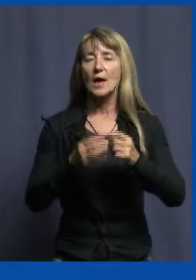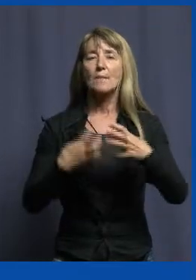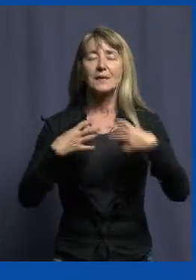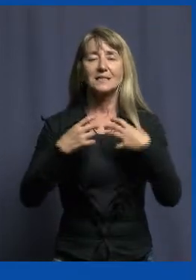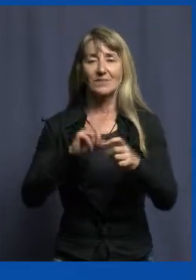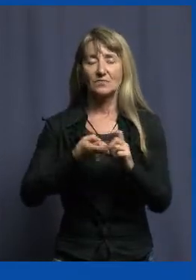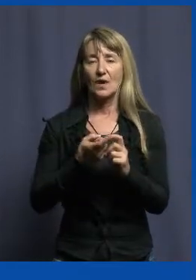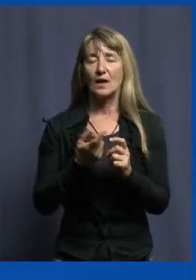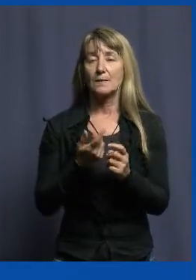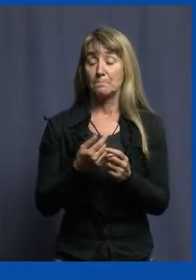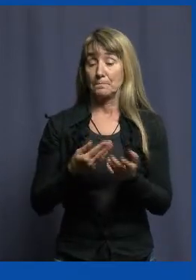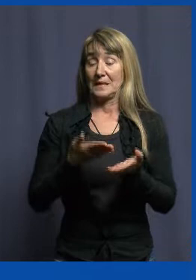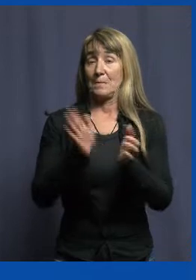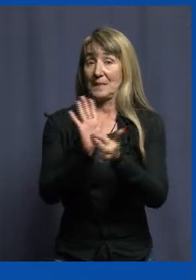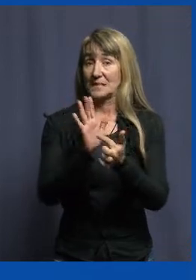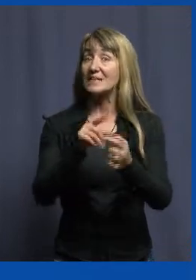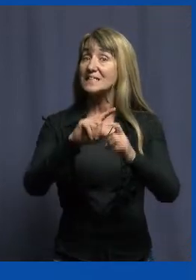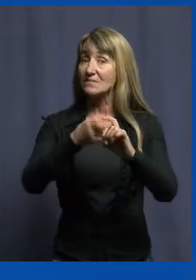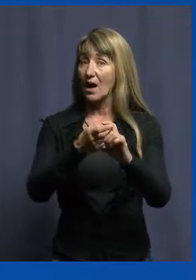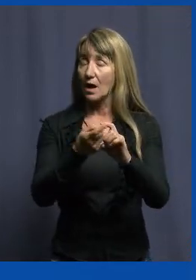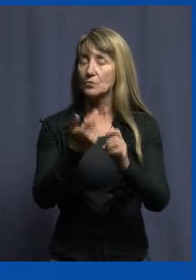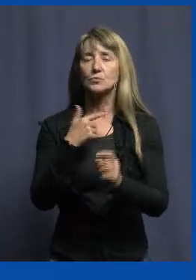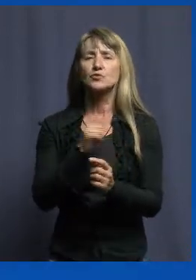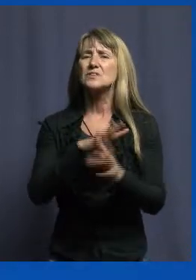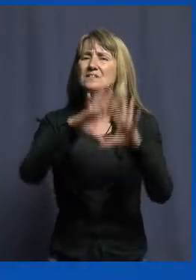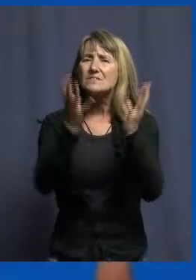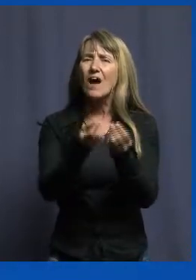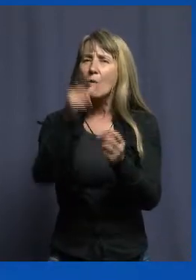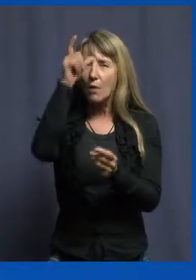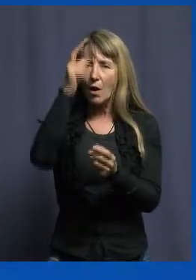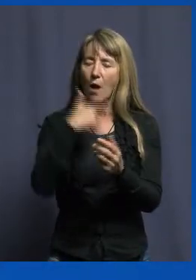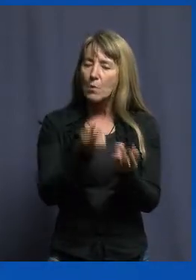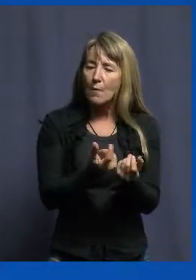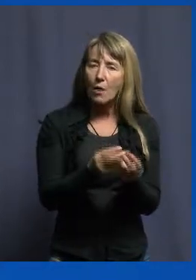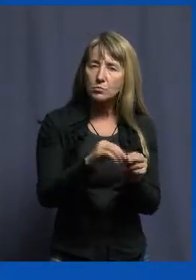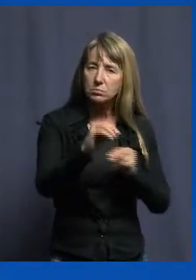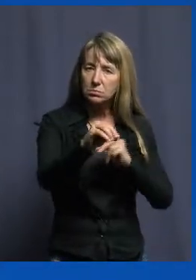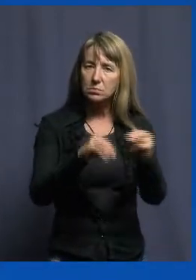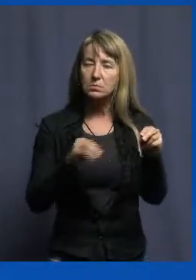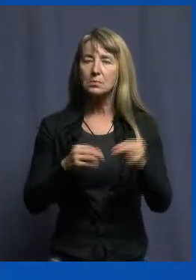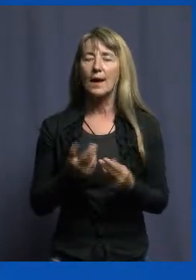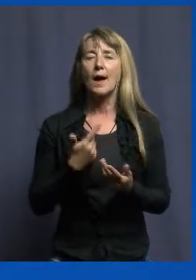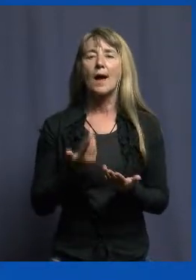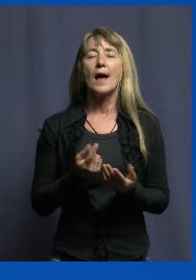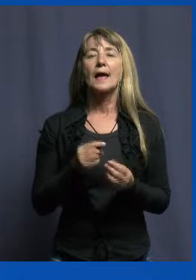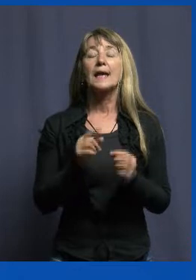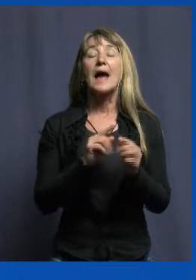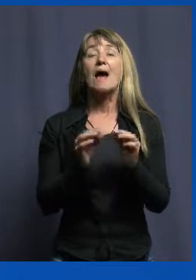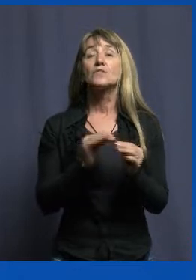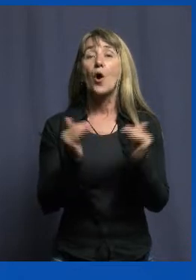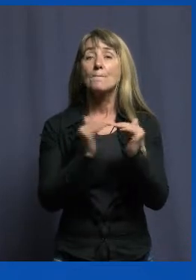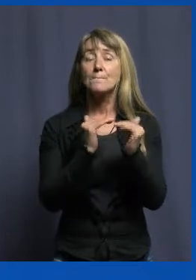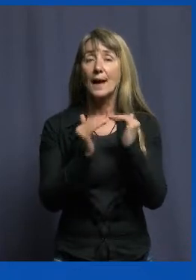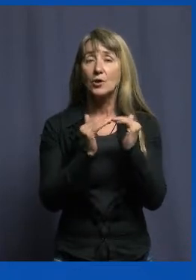stvari, predstavka stvari. Dakle, što se u Beogradu? Ajmo malo Srbije da se ravnomerno razvija. Ako se ona ravnomerno razvija, ako se